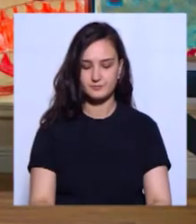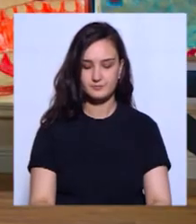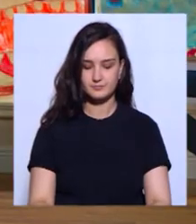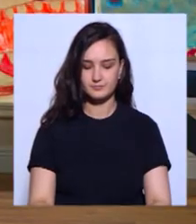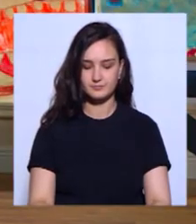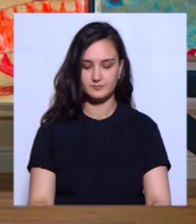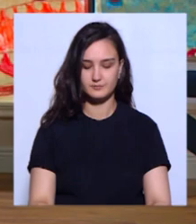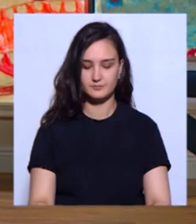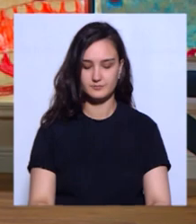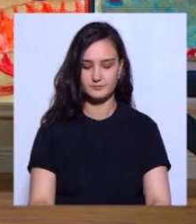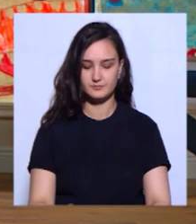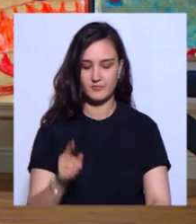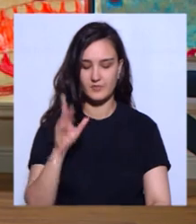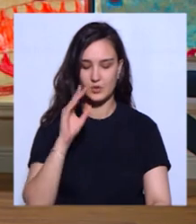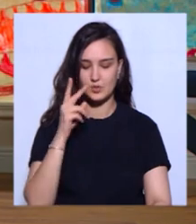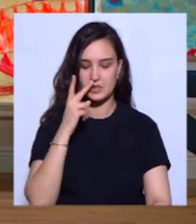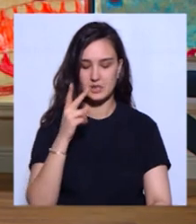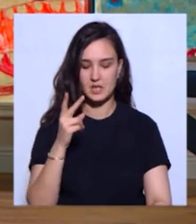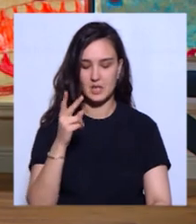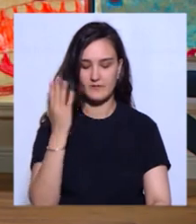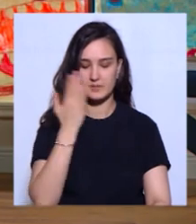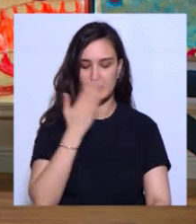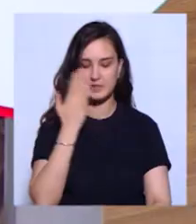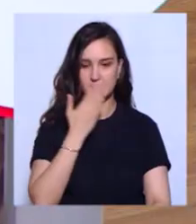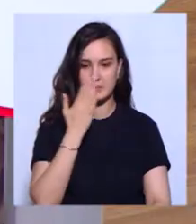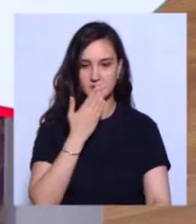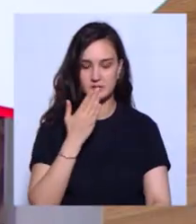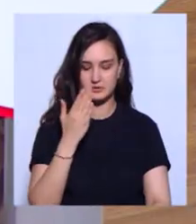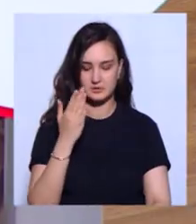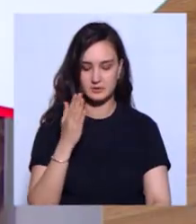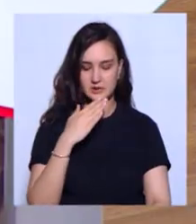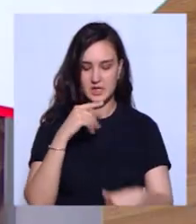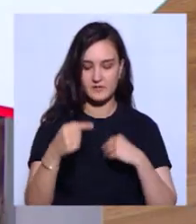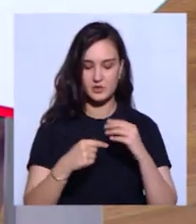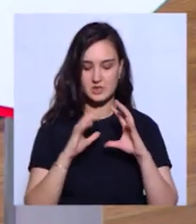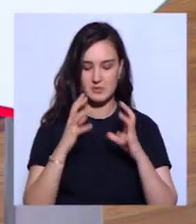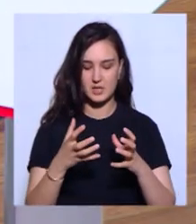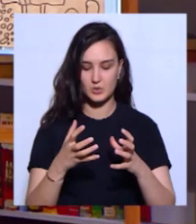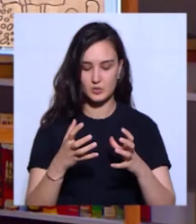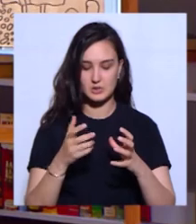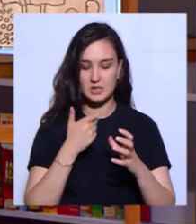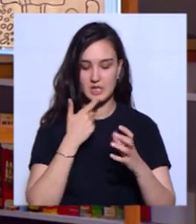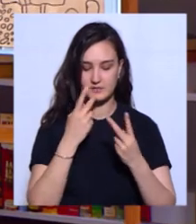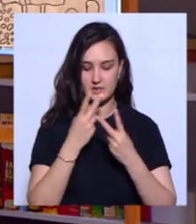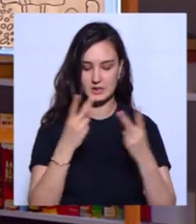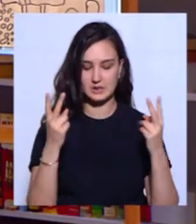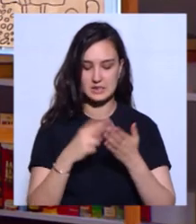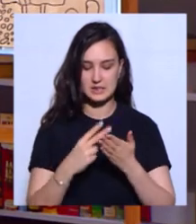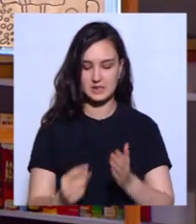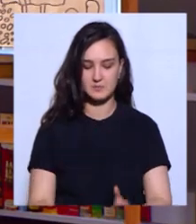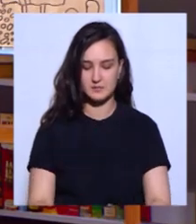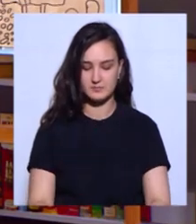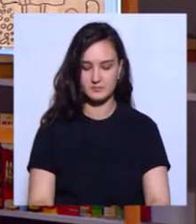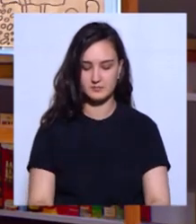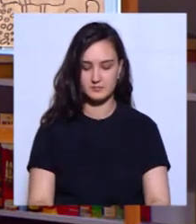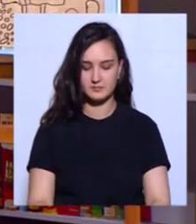თქვენ როცა ნახავთ ფილმს წყალქვეშა სამყაროს ან დაათვალიერებთ წიგნებს, აი ნახეთ ეგ რა ფერები.